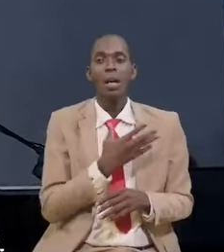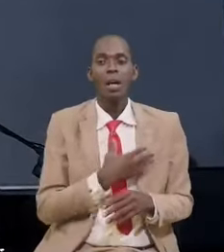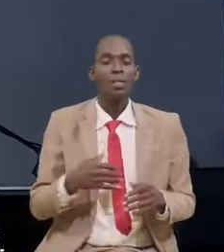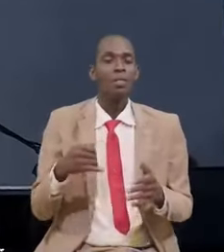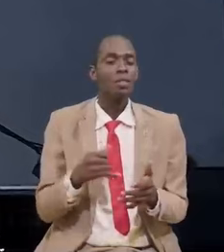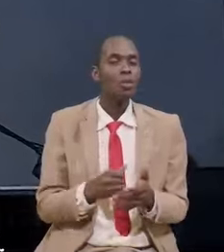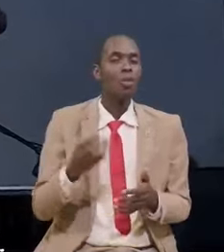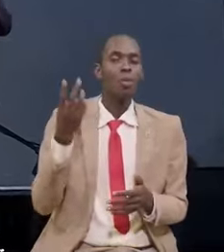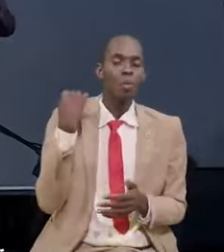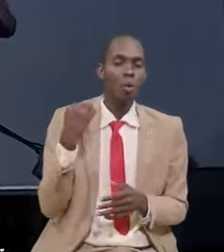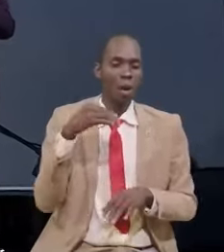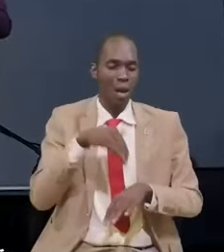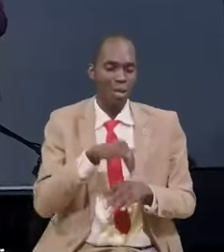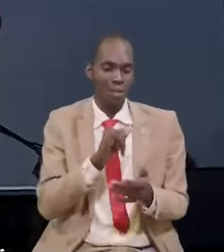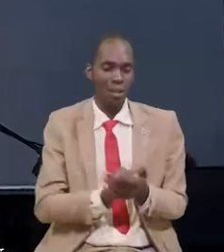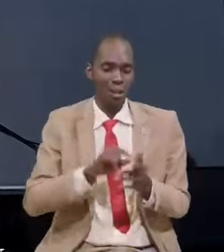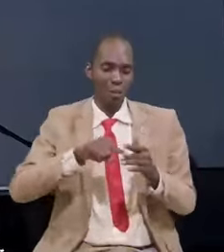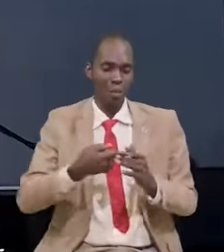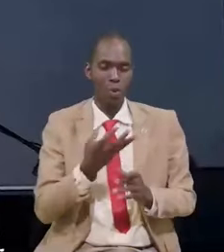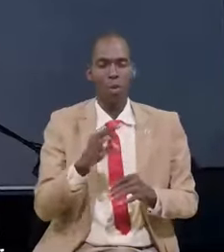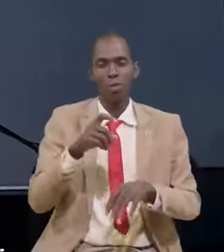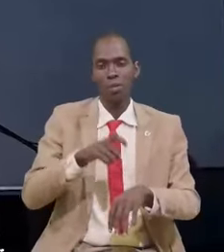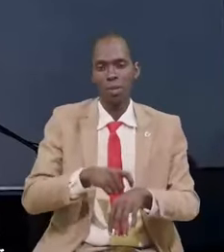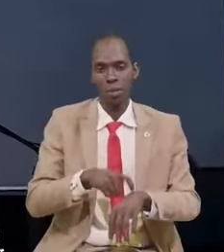Et c'était comme ça au commencement du temps.